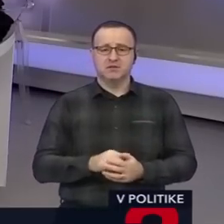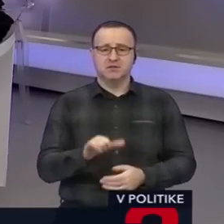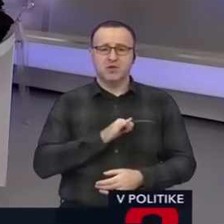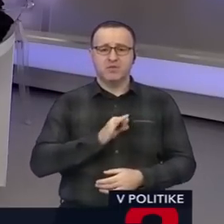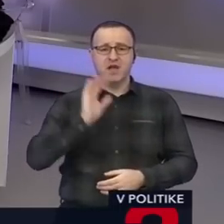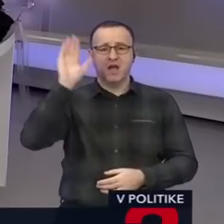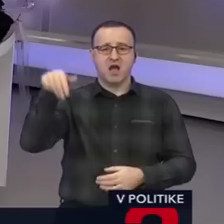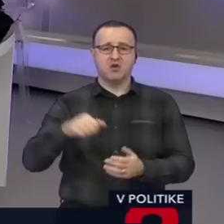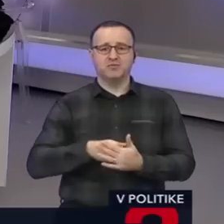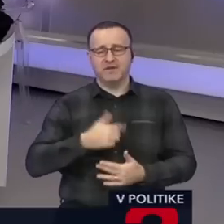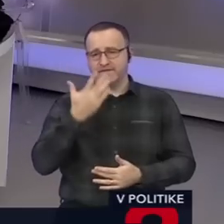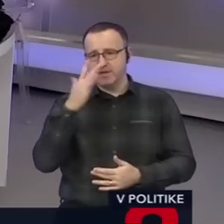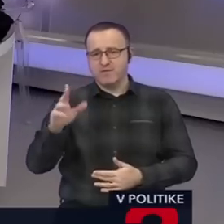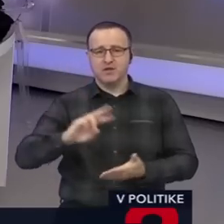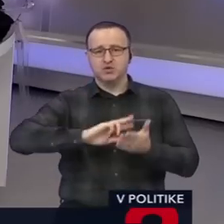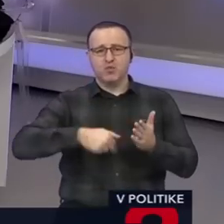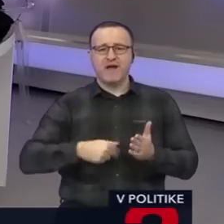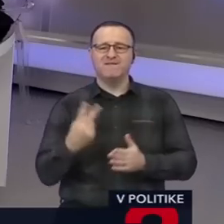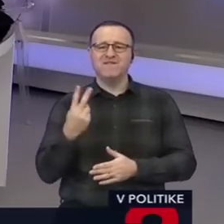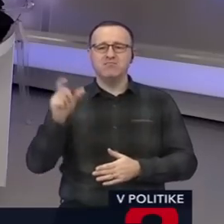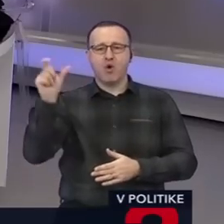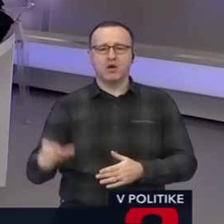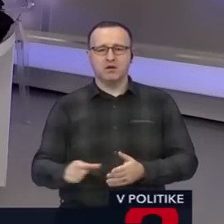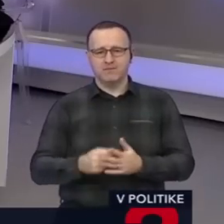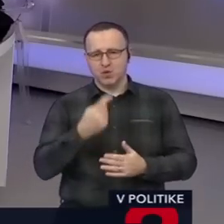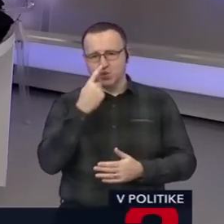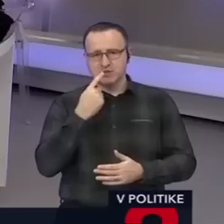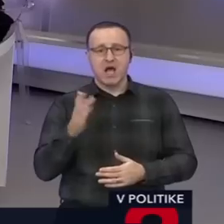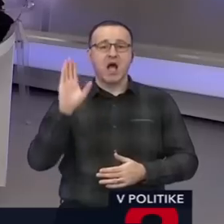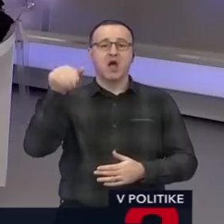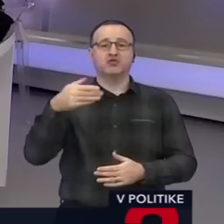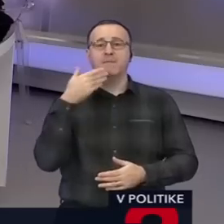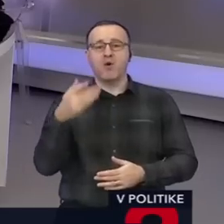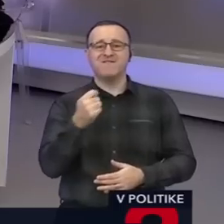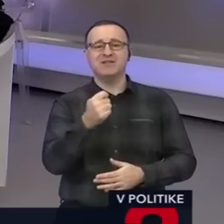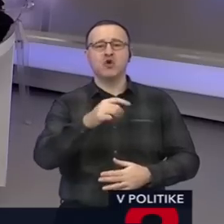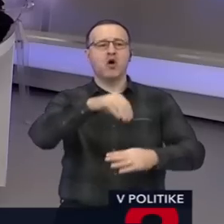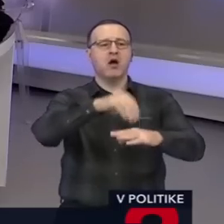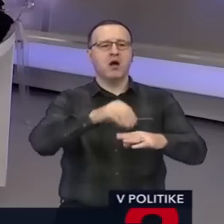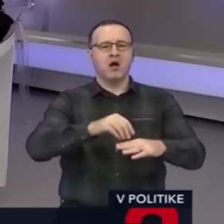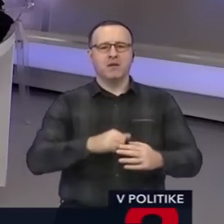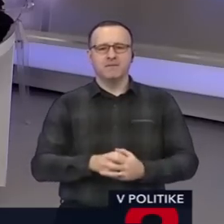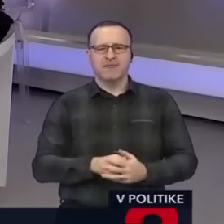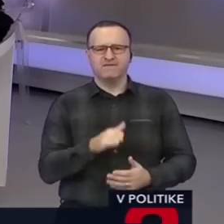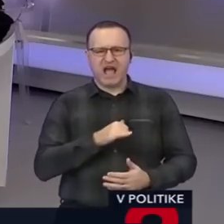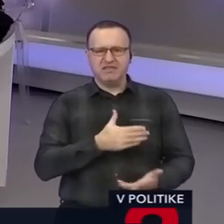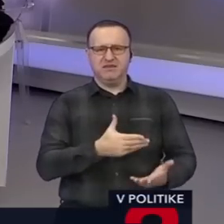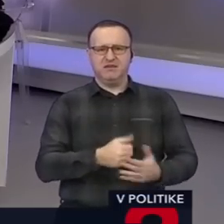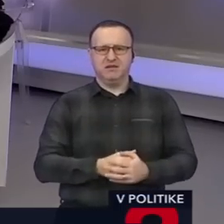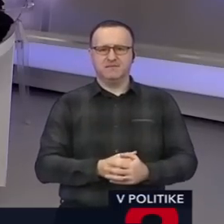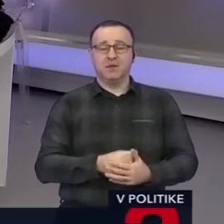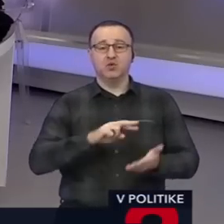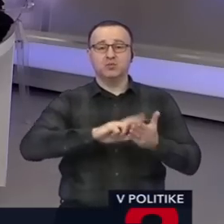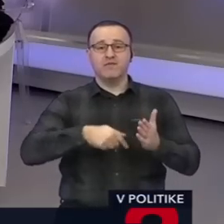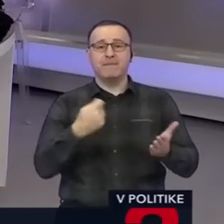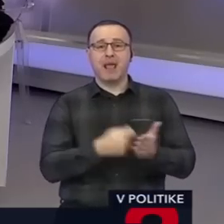vtedy, keď sme vypovedali zmluvu s Výbohom, s Rusmi, tak až vtedy sa Robert Fico ozval, že teda mu to vadí. Dovtedy, kým tá zmluva platila,